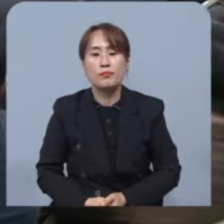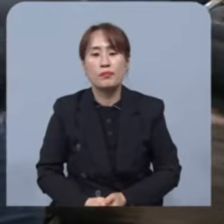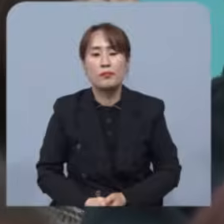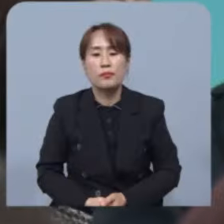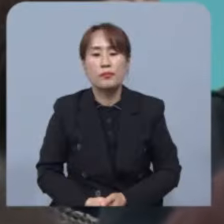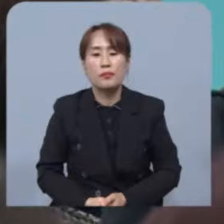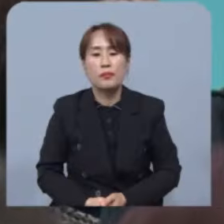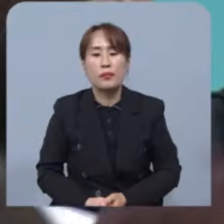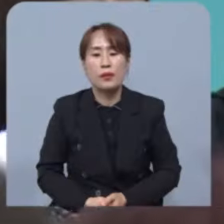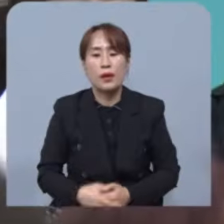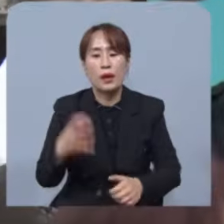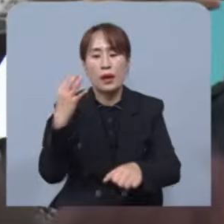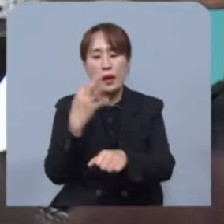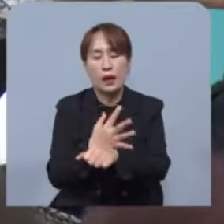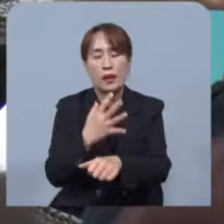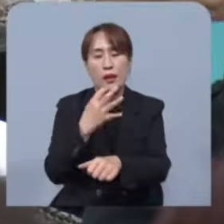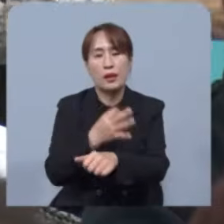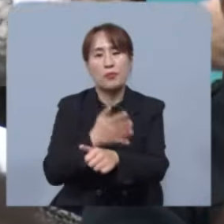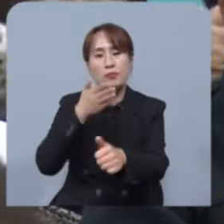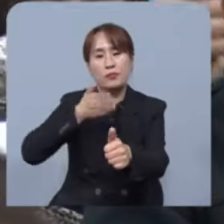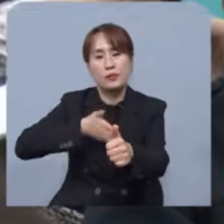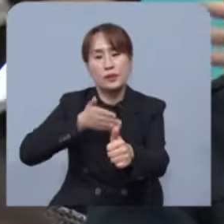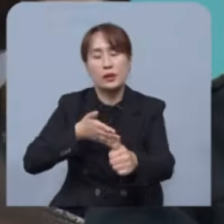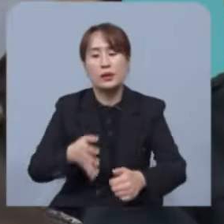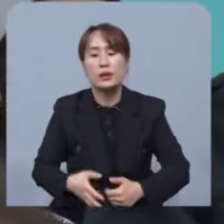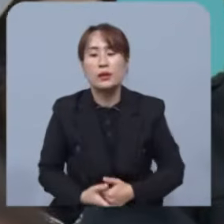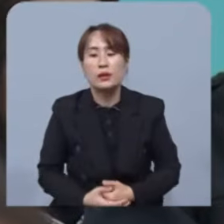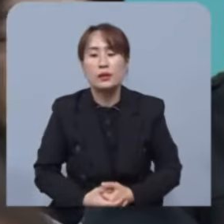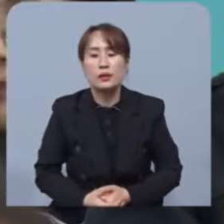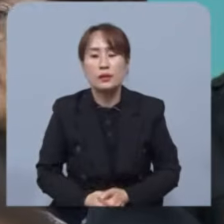최대한 압축해서 간략하게 부탁드리겠습니다.